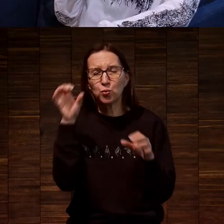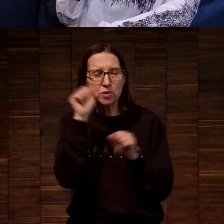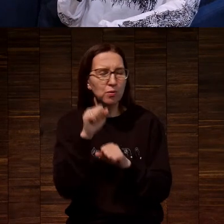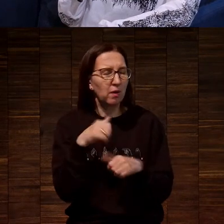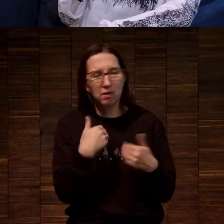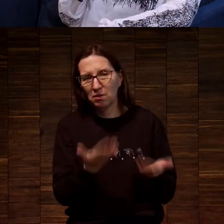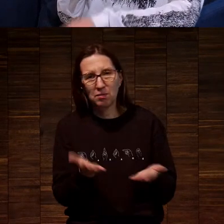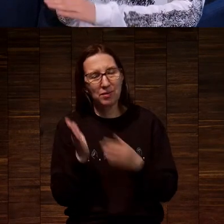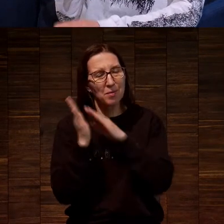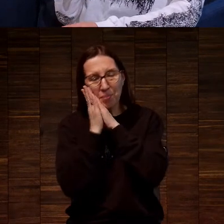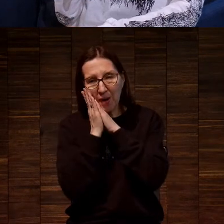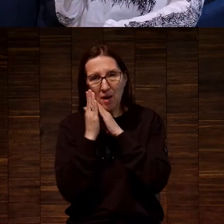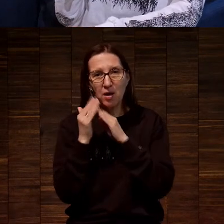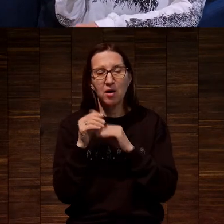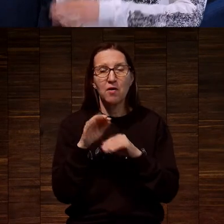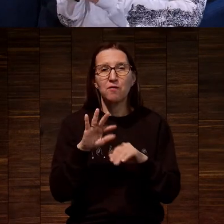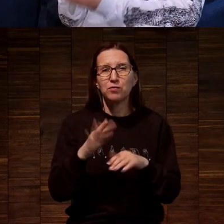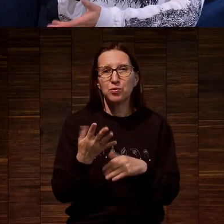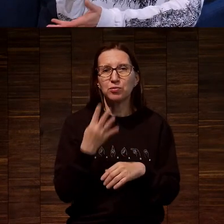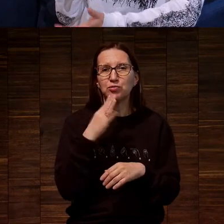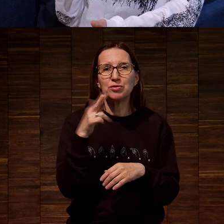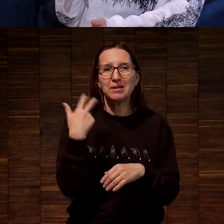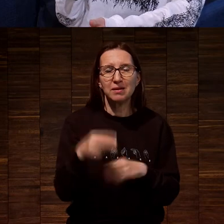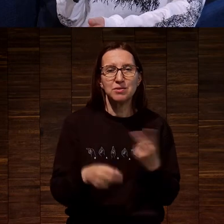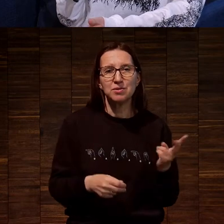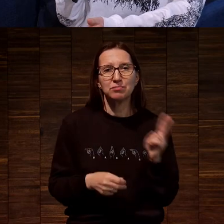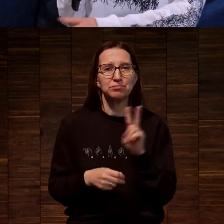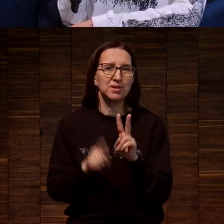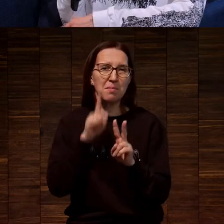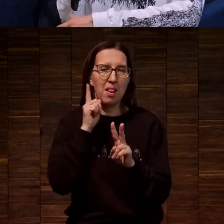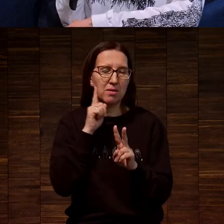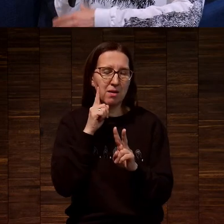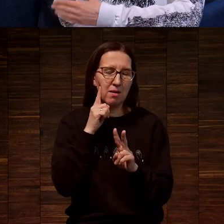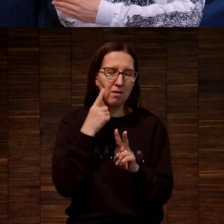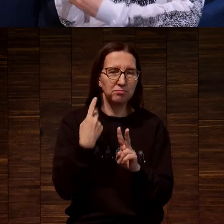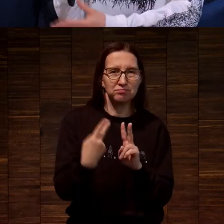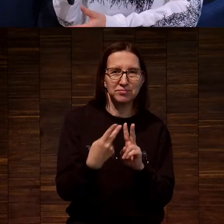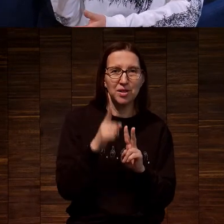уже лежали, спали на полу, в 3:15 пришла пара молодая